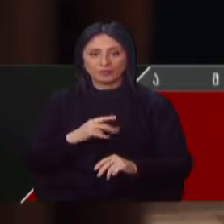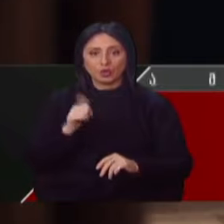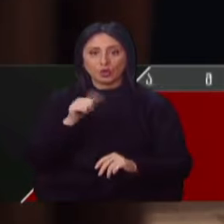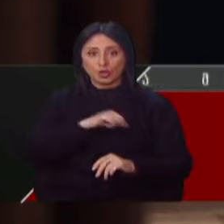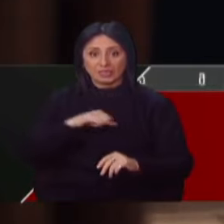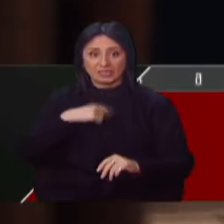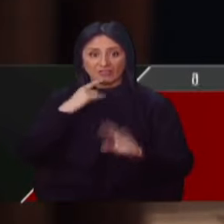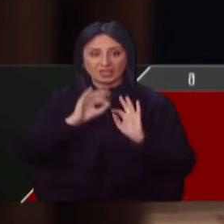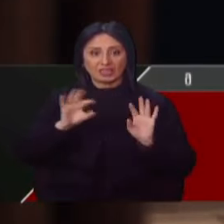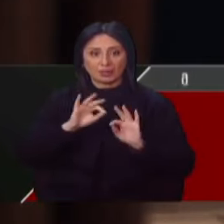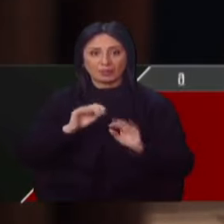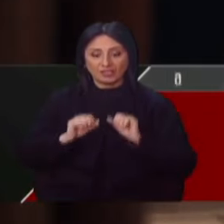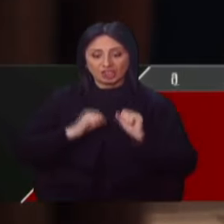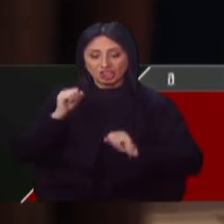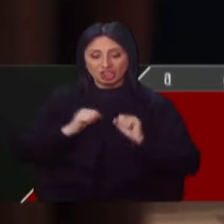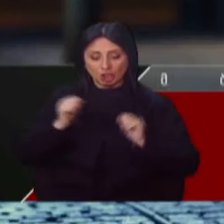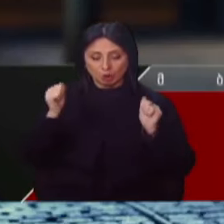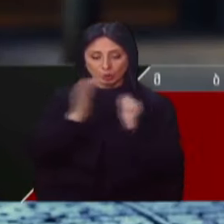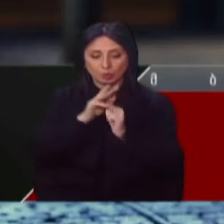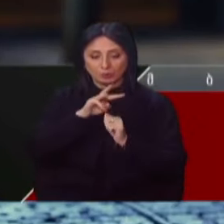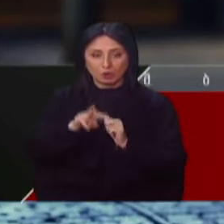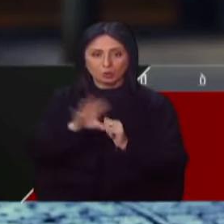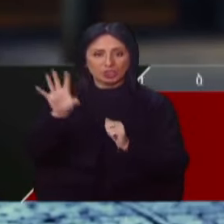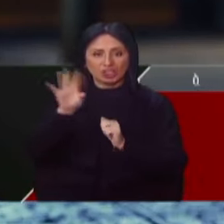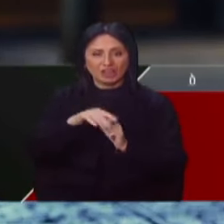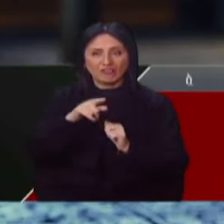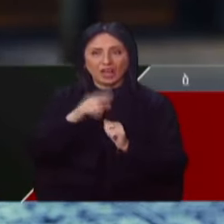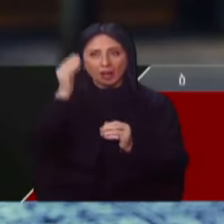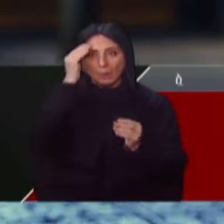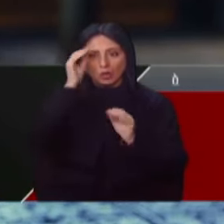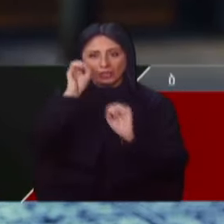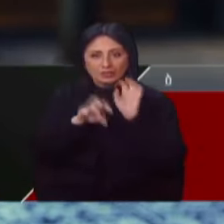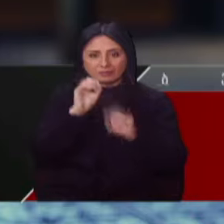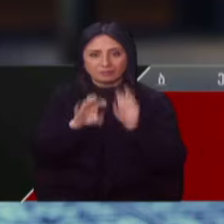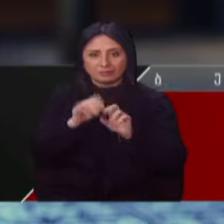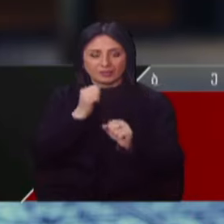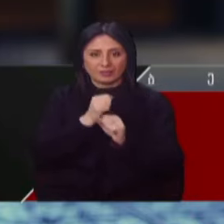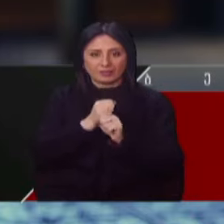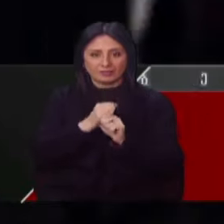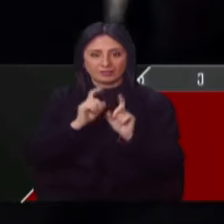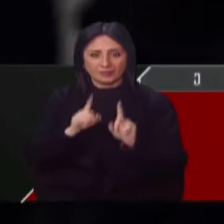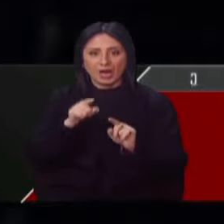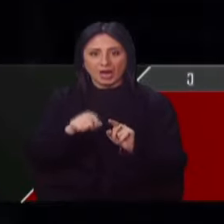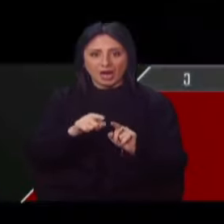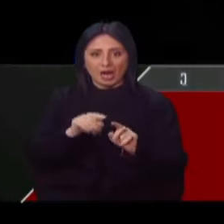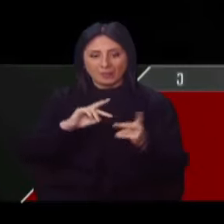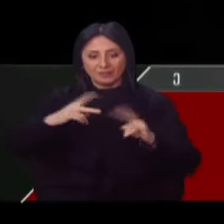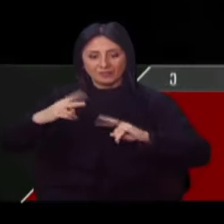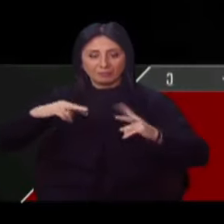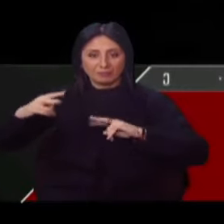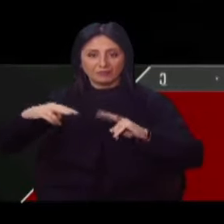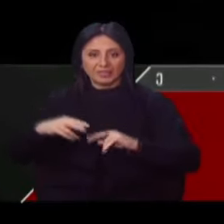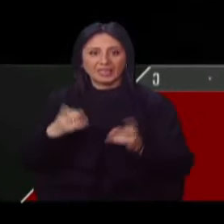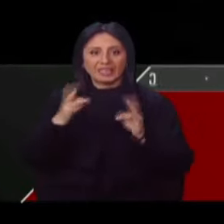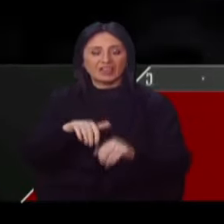Rugurt stava dambopen. Şeit zădne nam tchutmet ucigvala gaurcele bul mosazrebas cono darse bobi supleba. Am interpretatia bitki.